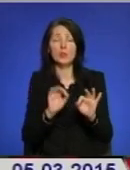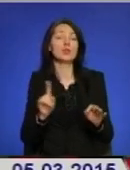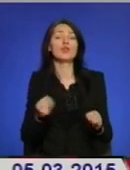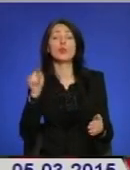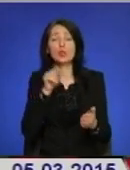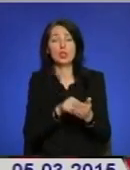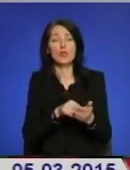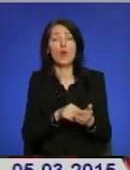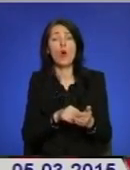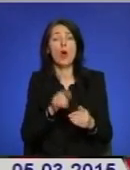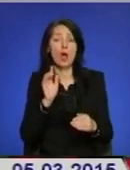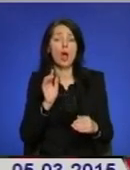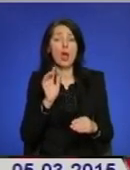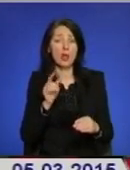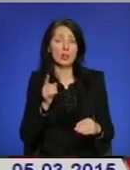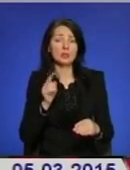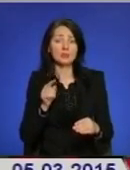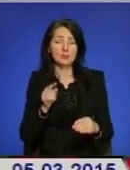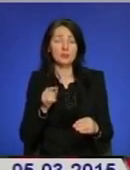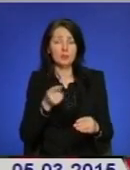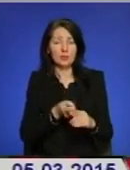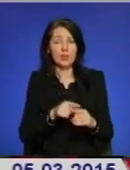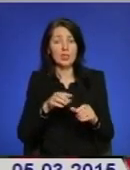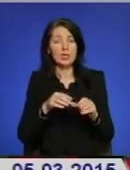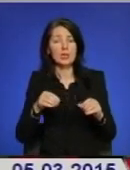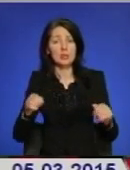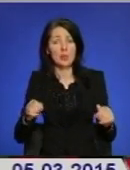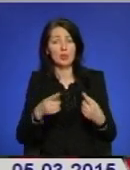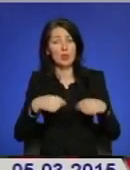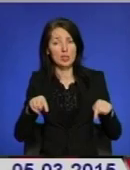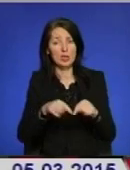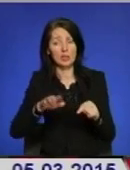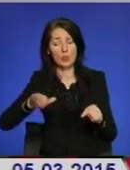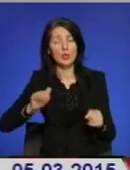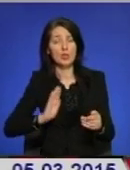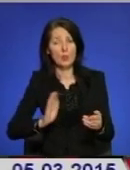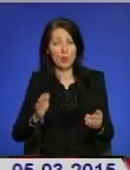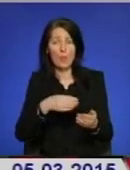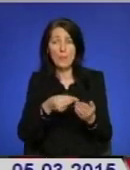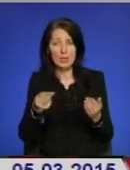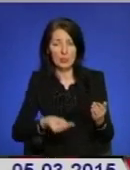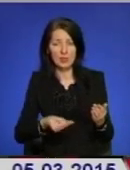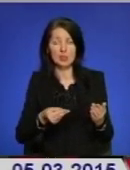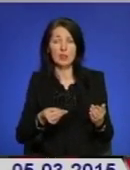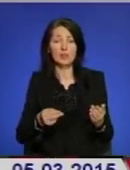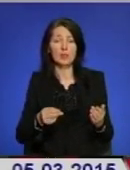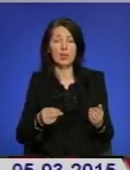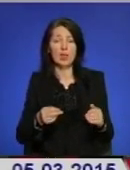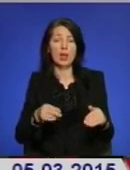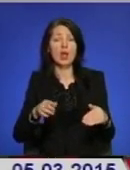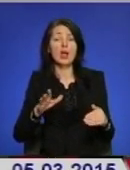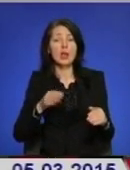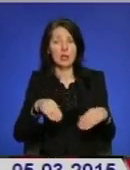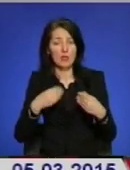цільового призначення цієї земельної ділянки. В подальшому був підписаний ним же і виданий підприємству державний акт на право власності на